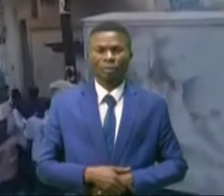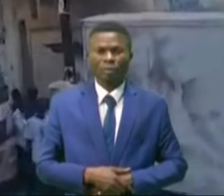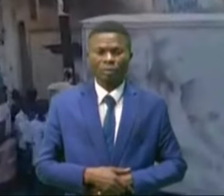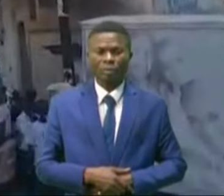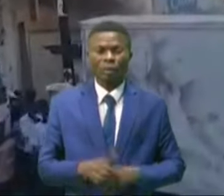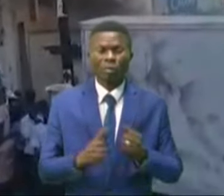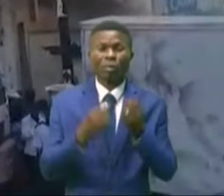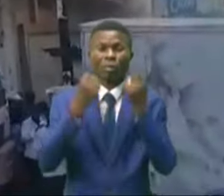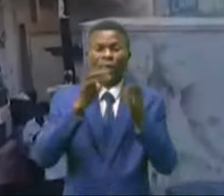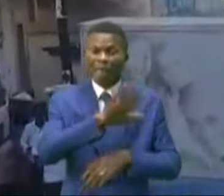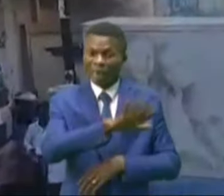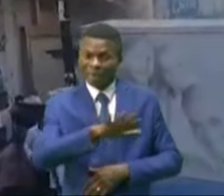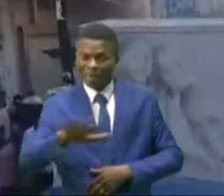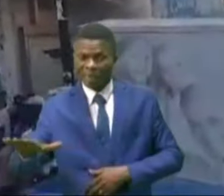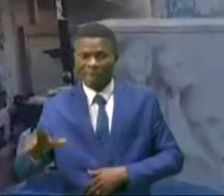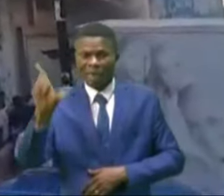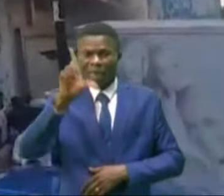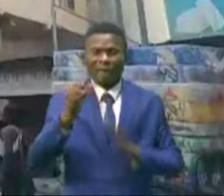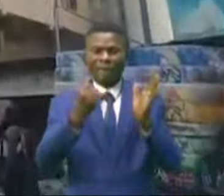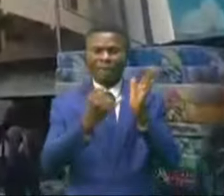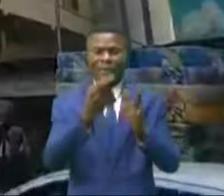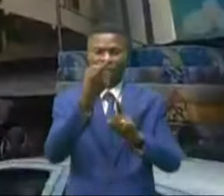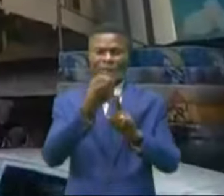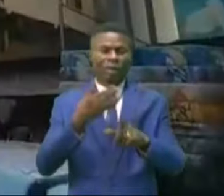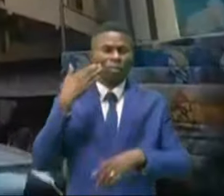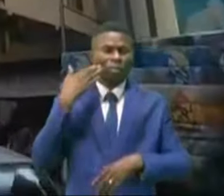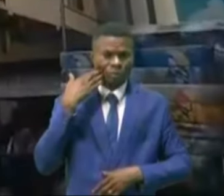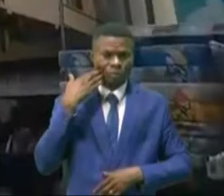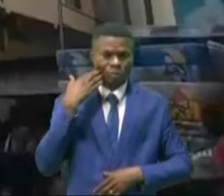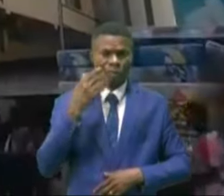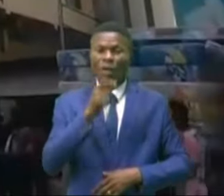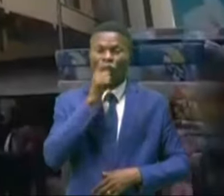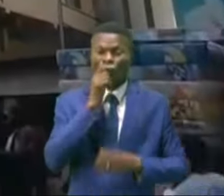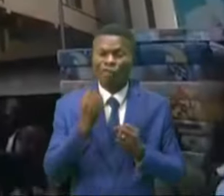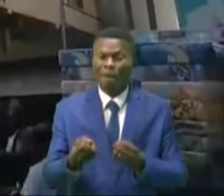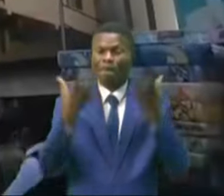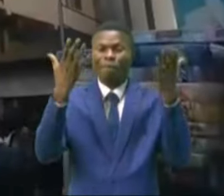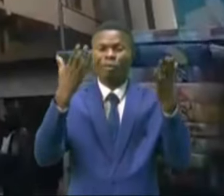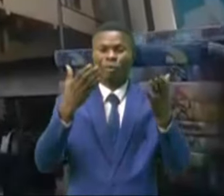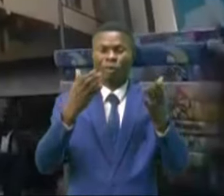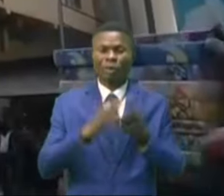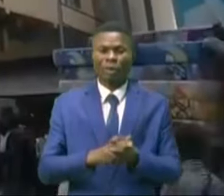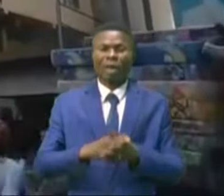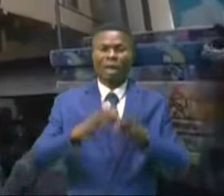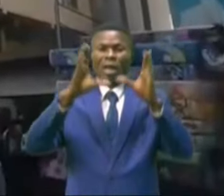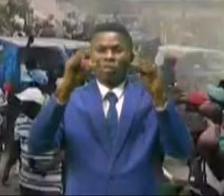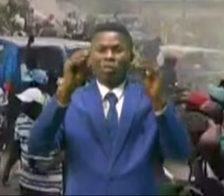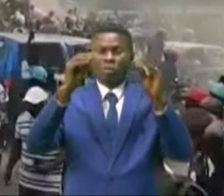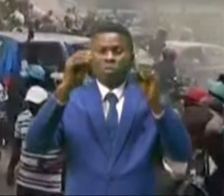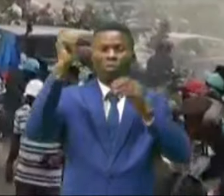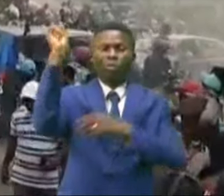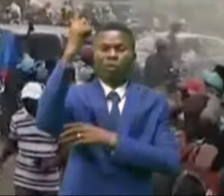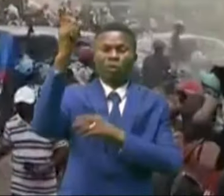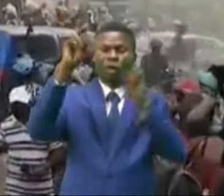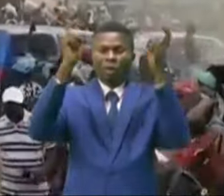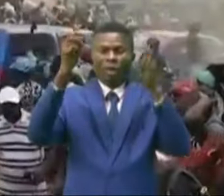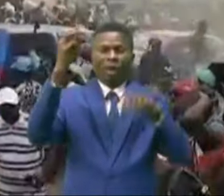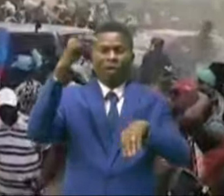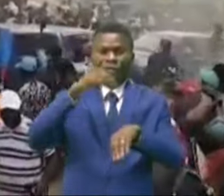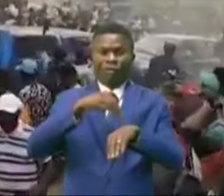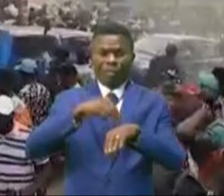surpris à 5h du matin du lundi 6 mai par un incendie qui s'est déclaré dans l'entrepôt satellite de la ville de